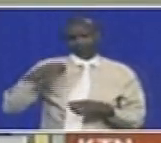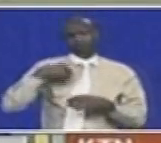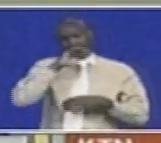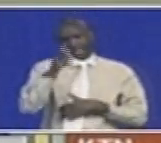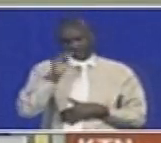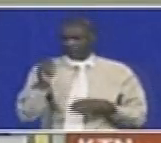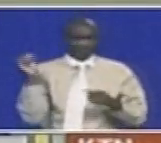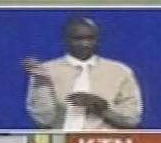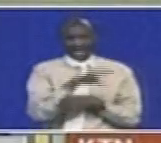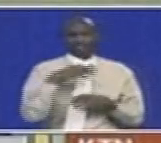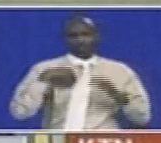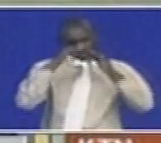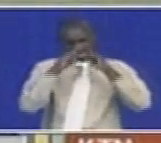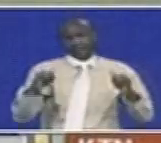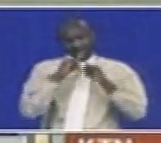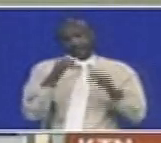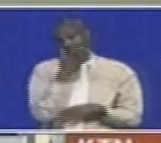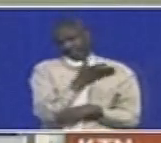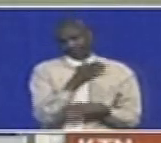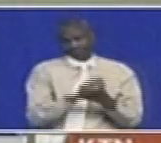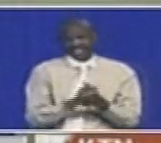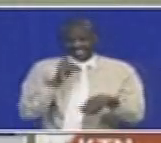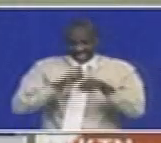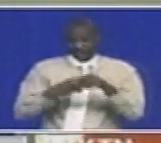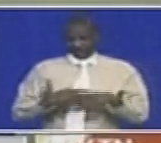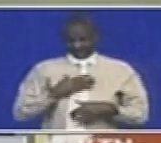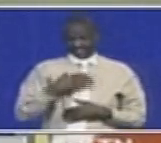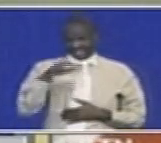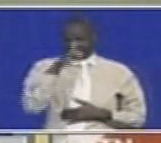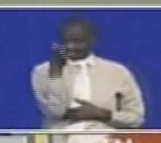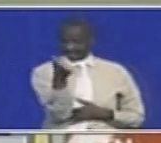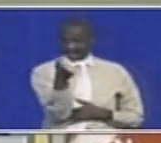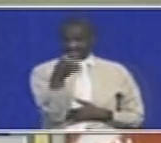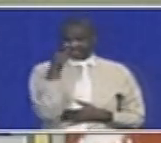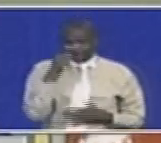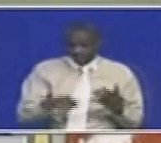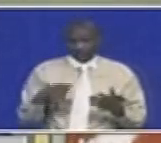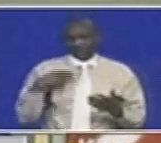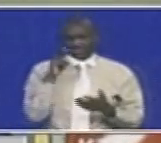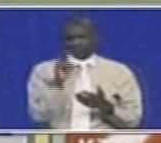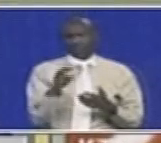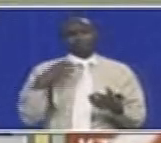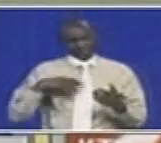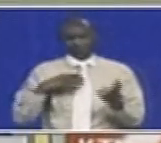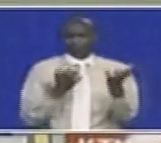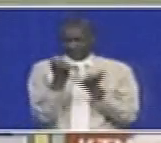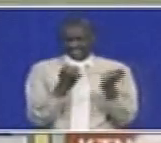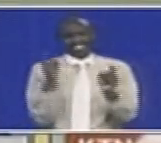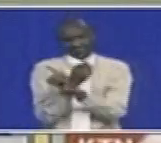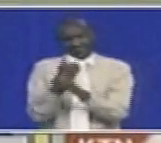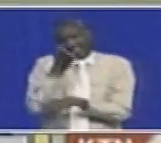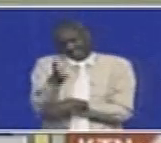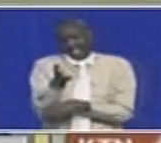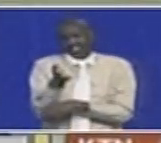na kupelekwa katika kambi za wakimbizi. Katika ziara yetu mtaani humo, maduka ambayo ni tegemeo kuu kwa wachuuzi kutoka maeneo mbalimbali ya humu